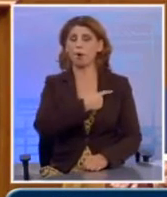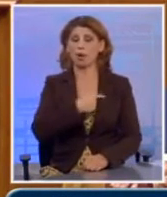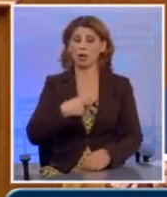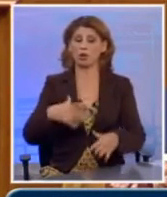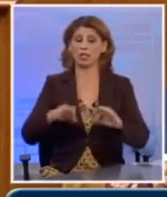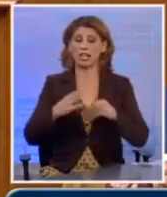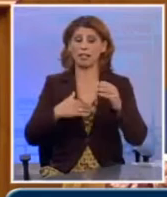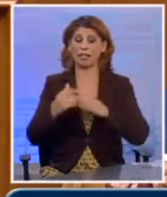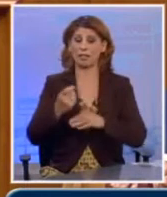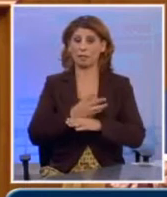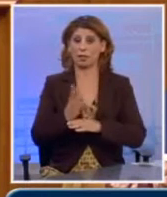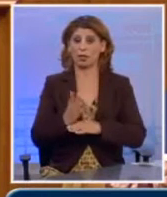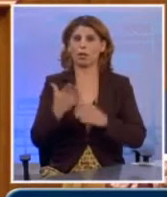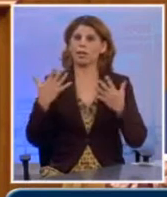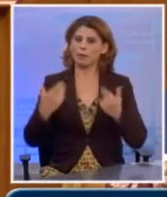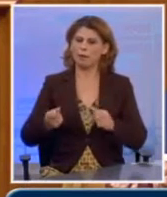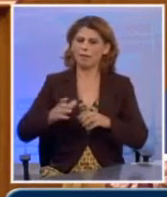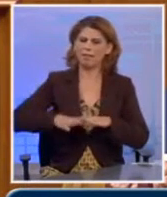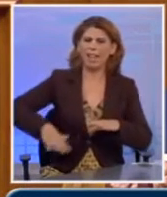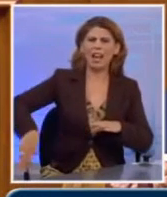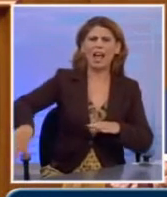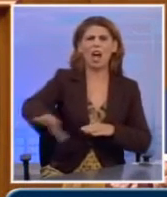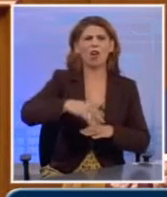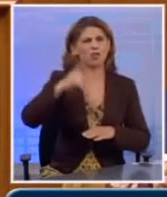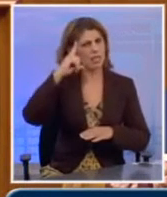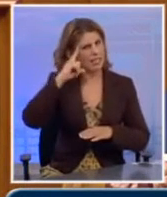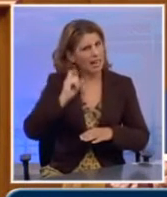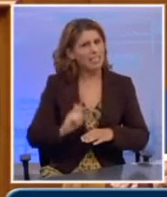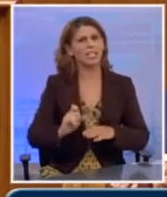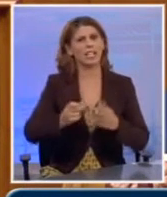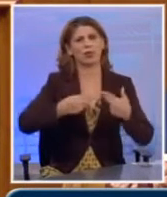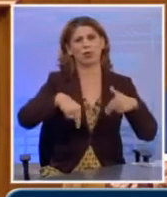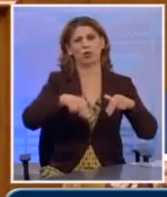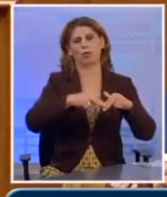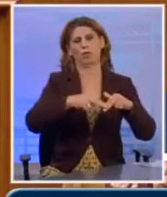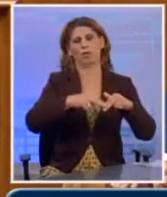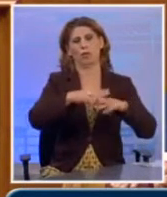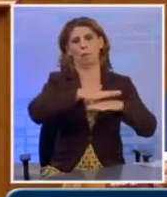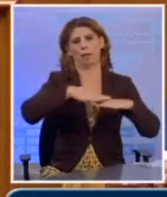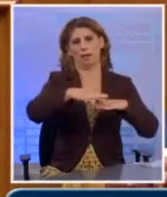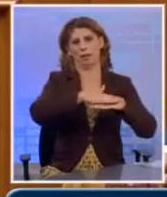ΠΑΣΟΚ. Υπάρχει και λαός να το ξέρει το Συμβούλιο Επικρατείας.